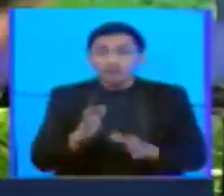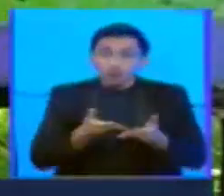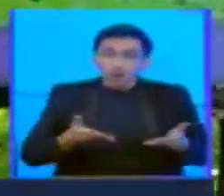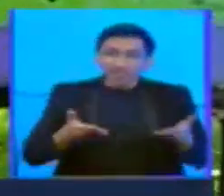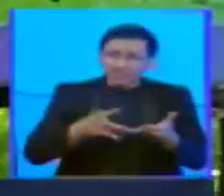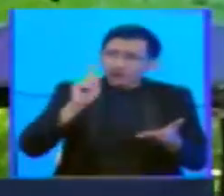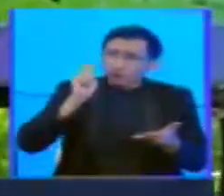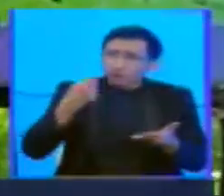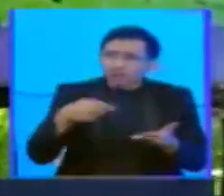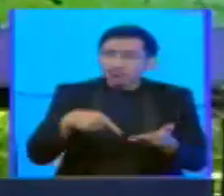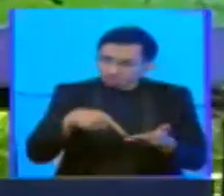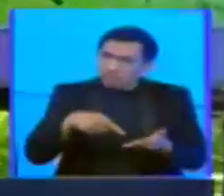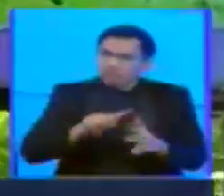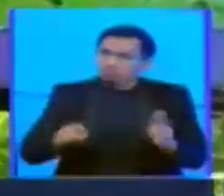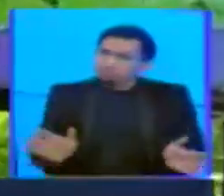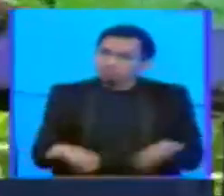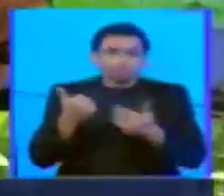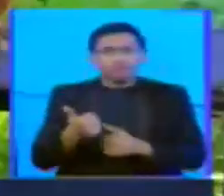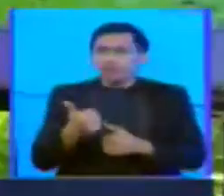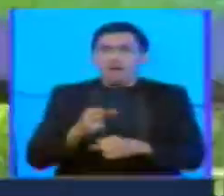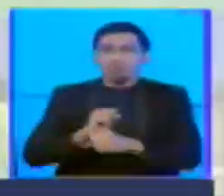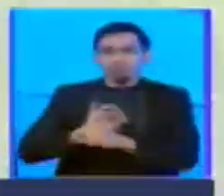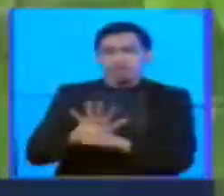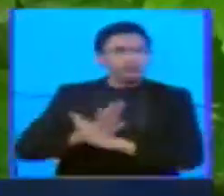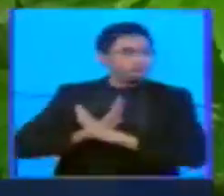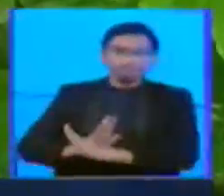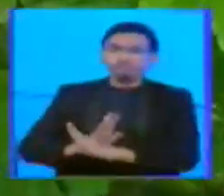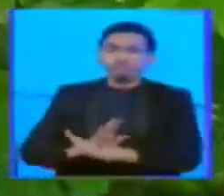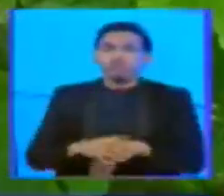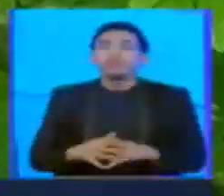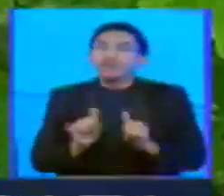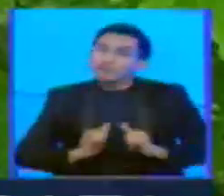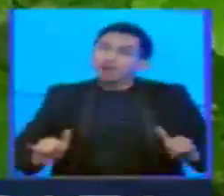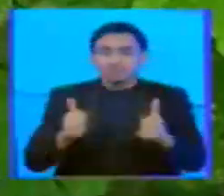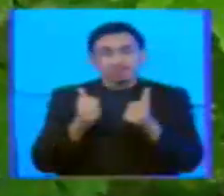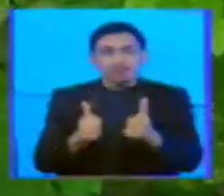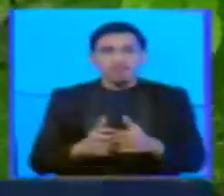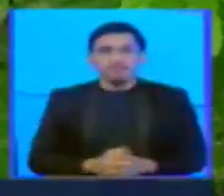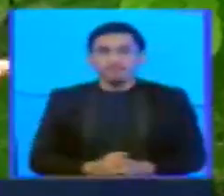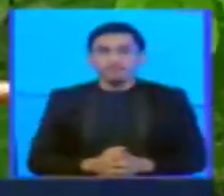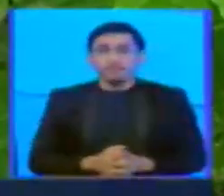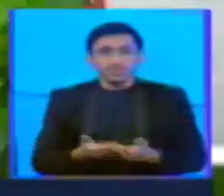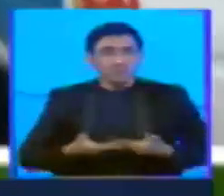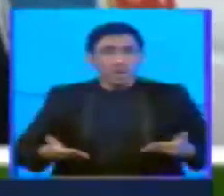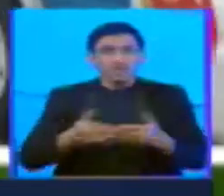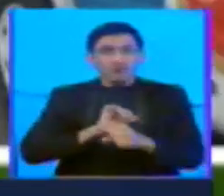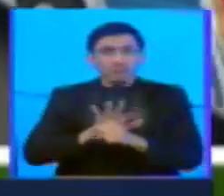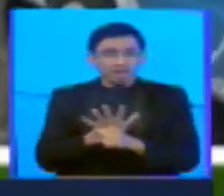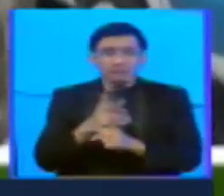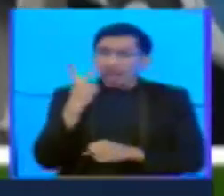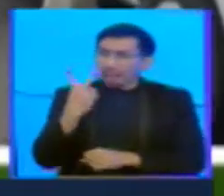menang melawan profit together we can do it masakan ini kita saja yang